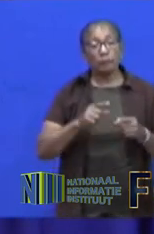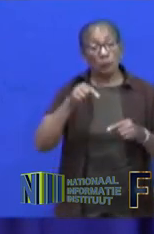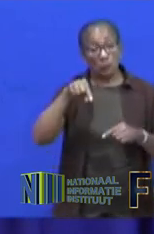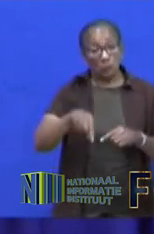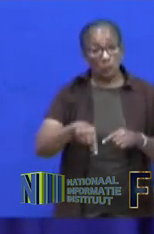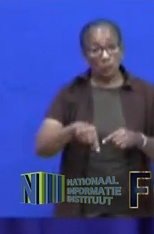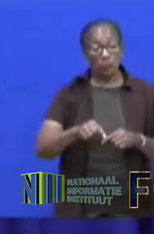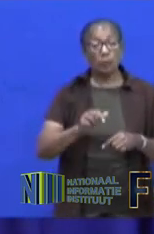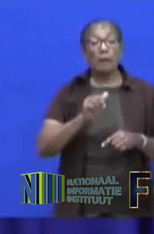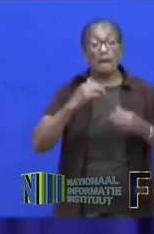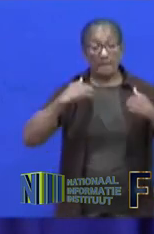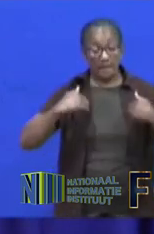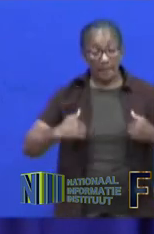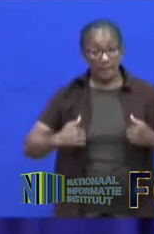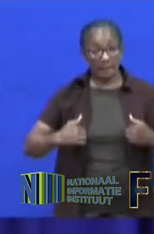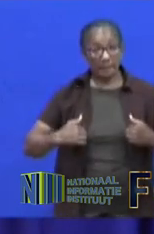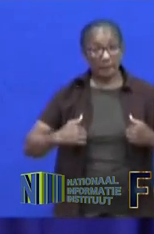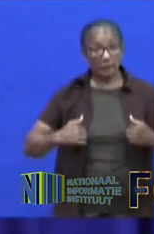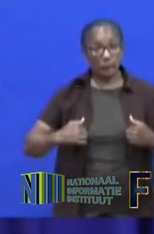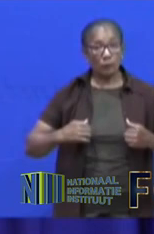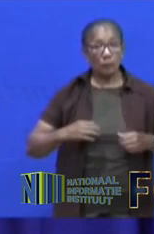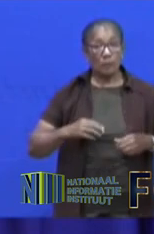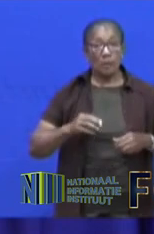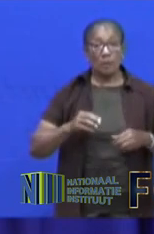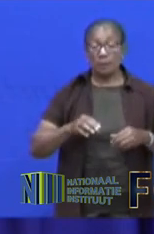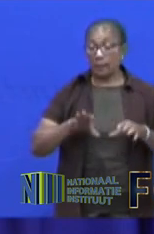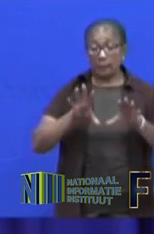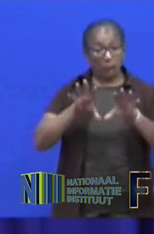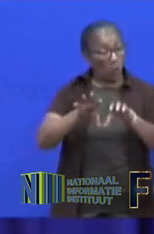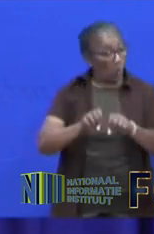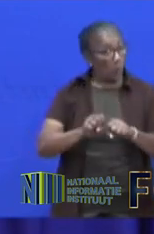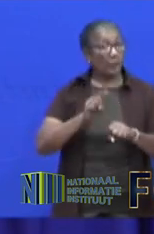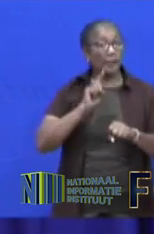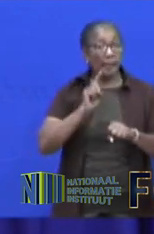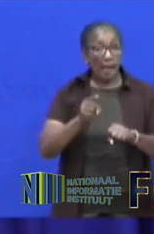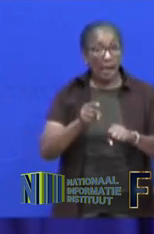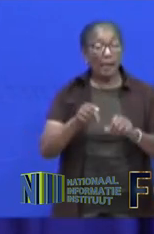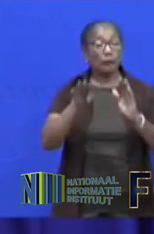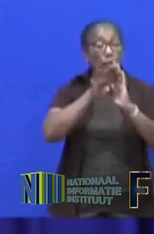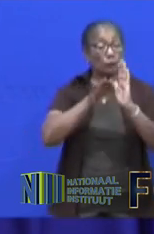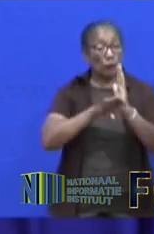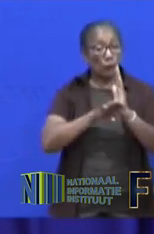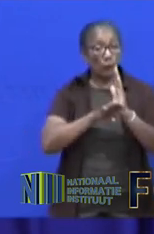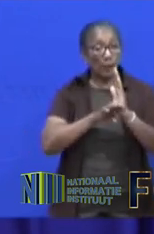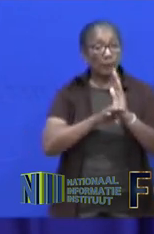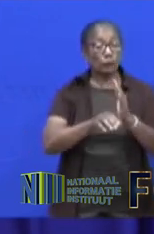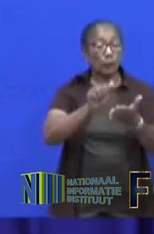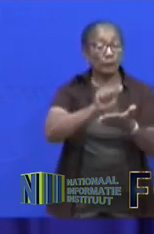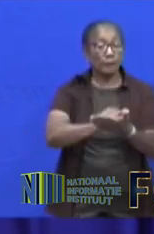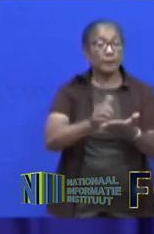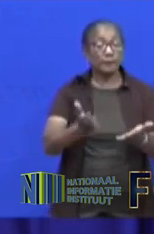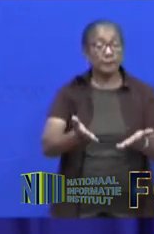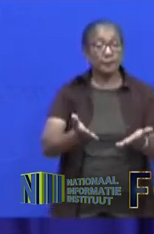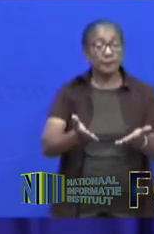Dus voor wat mensen betreft die zich dus niet houden aan de voorwaarden zoals